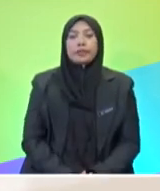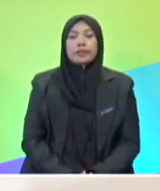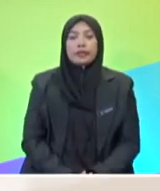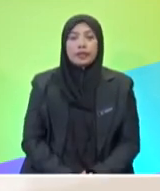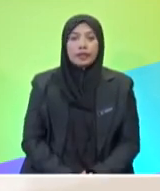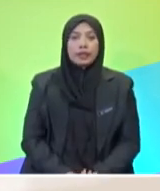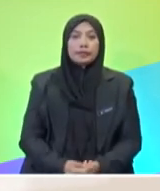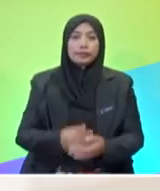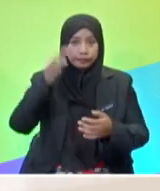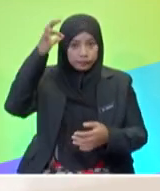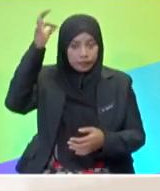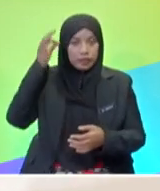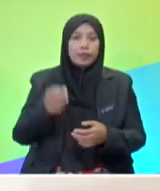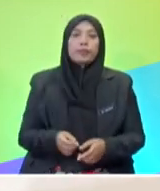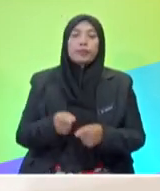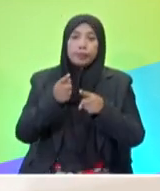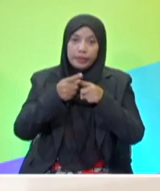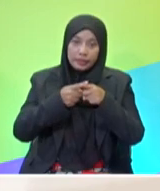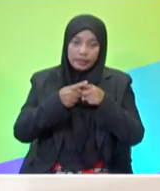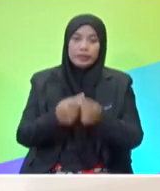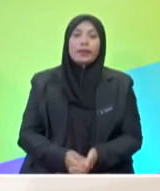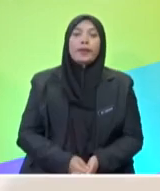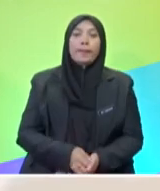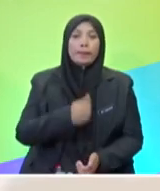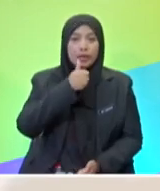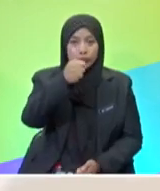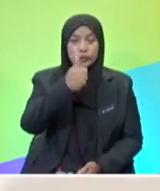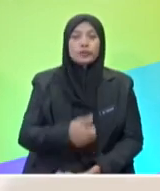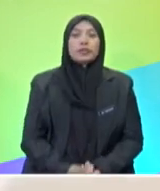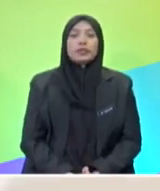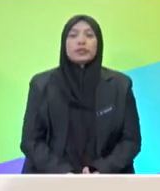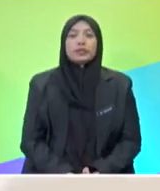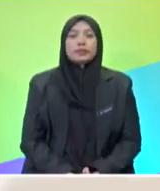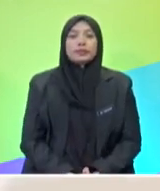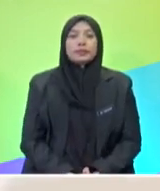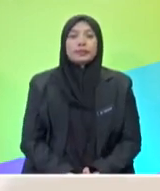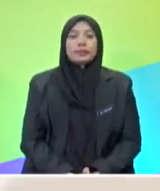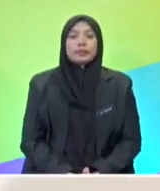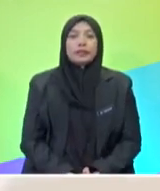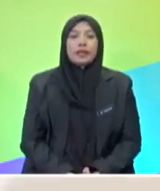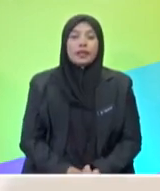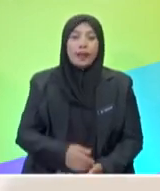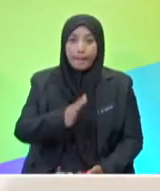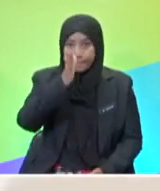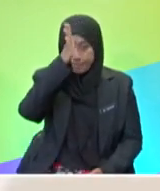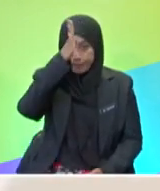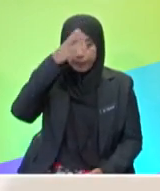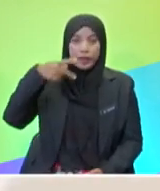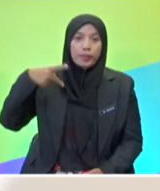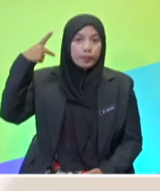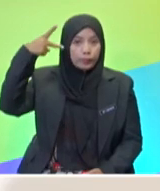Pendek. Pendek. Okey, ya. Bagus. Bagus, Fahy, ya. Potong rambut. Ayah potong ke potong kedai?